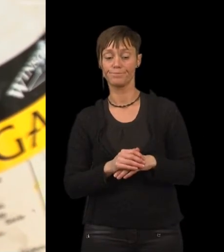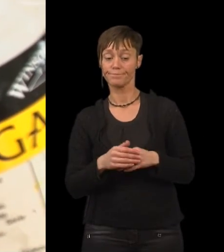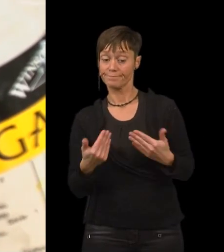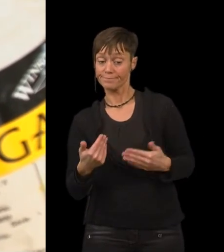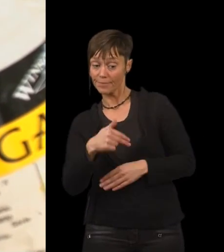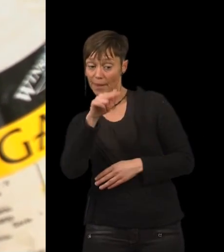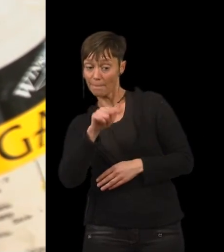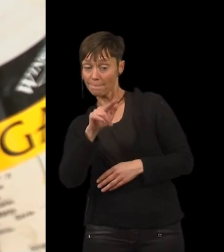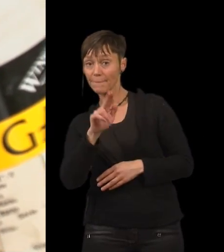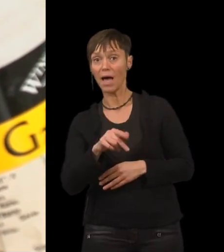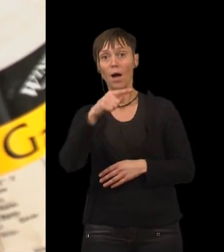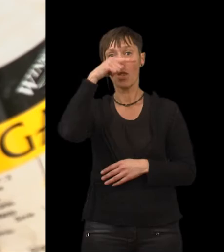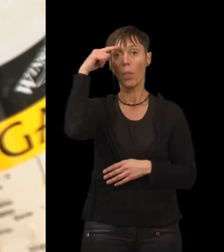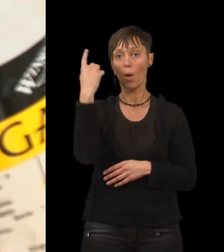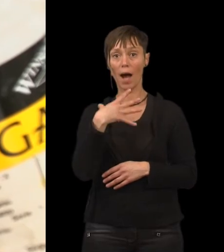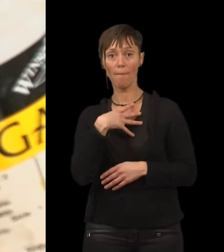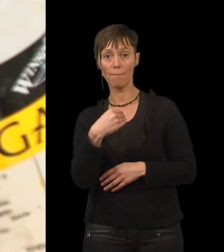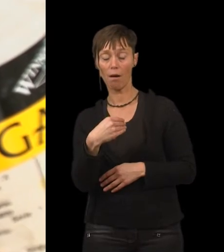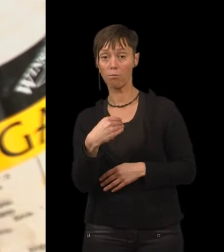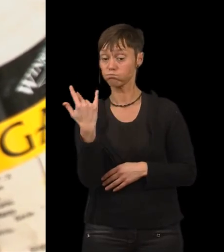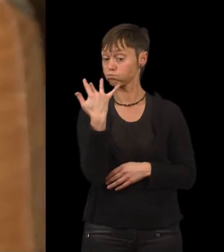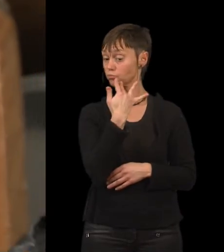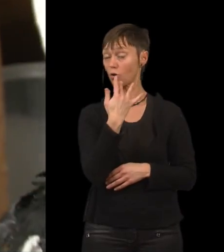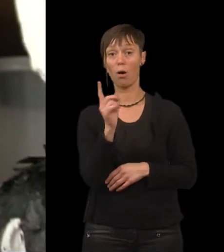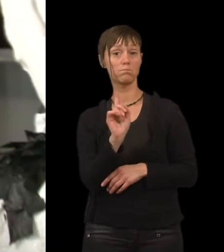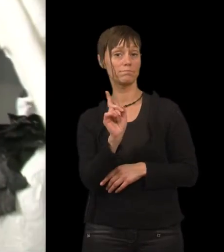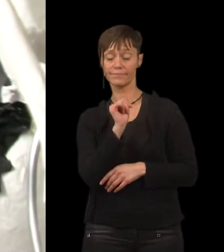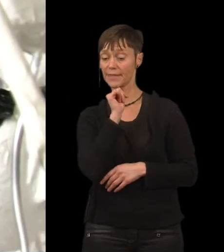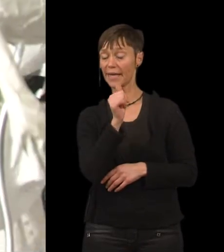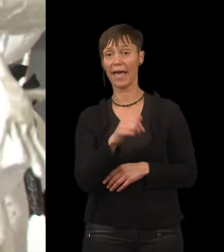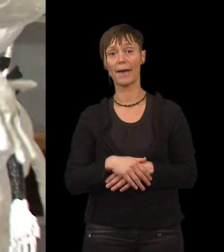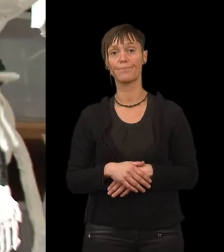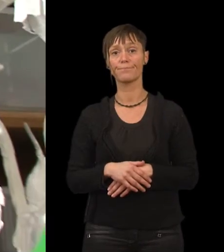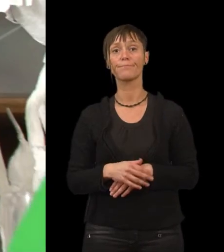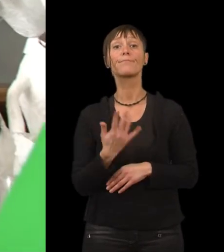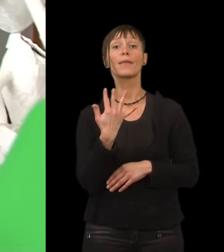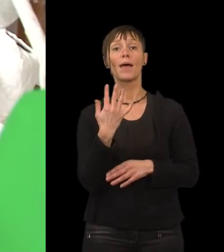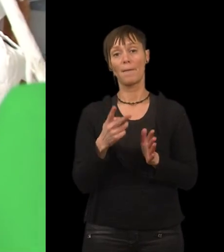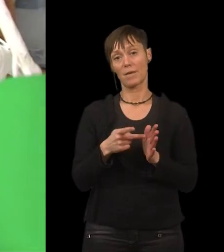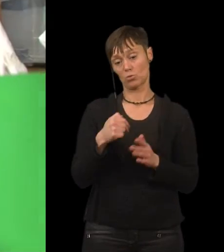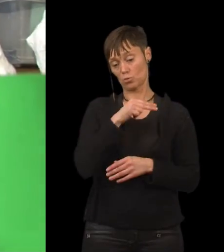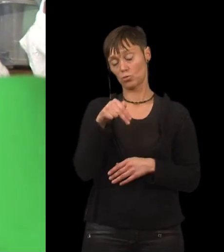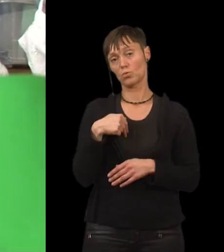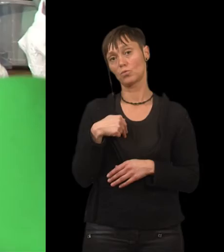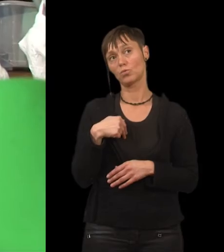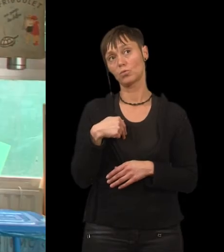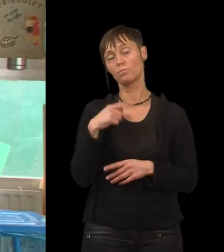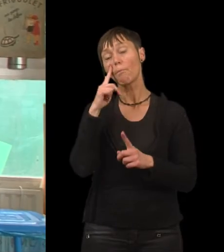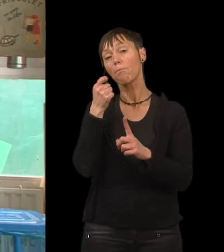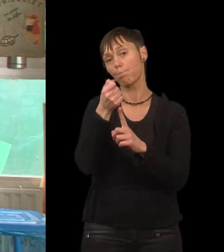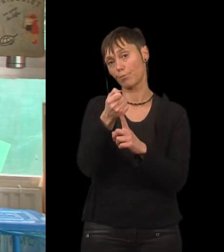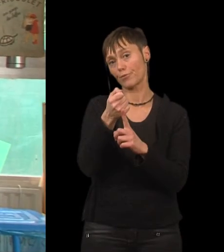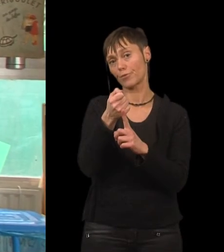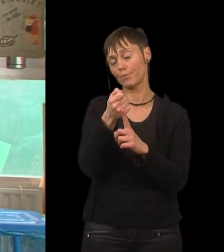en noir et blanc uniquement, il n'y aura pas de couleur sur le personnage, donc c'est parce que notre intention est que